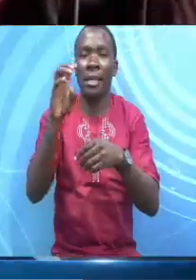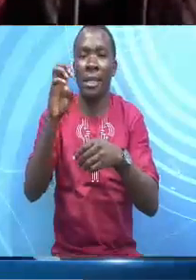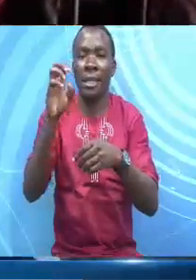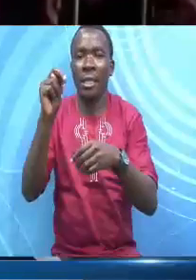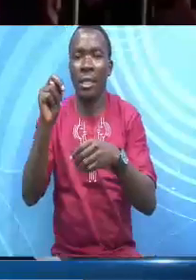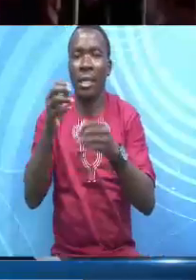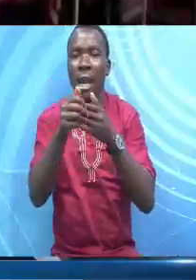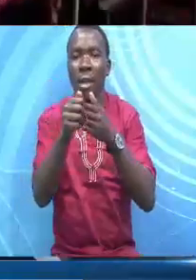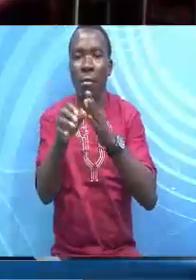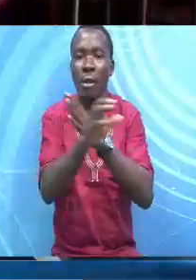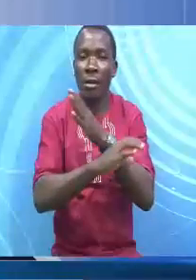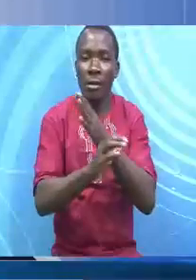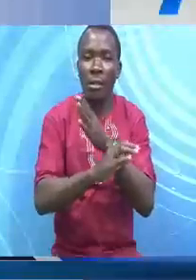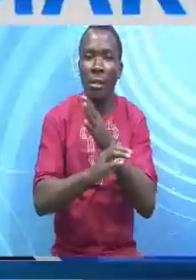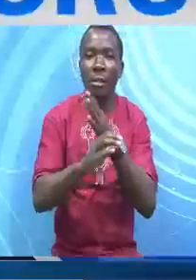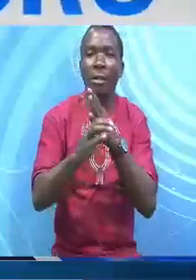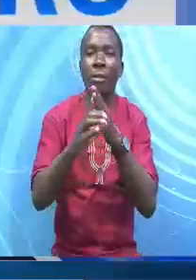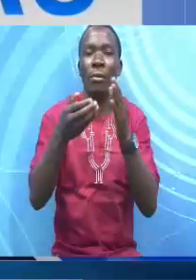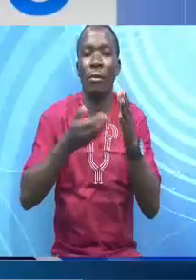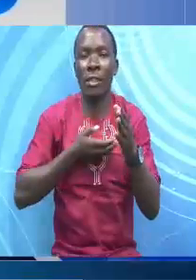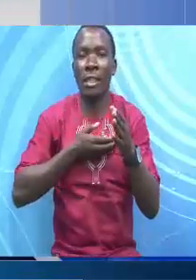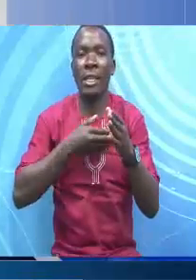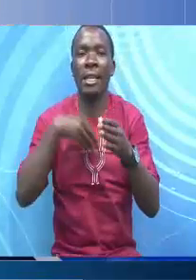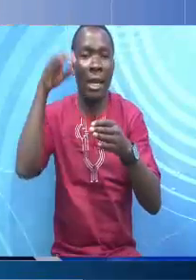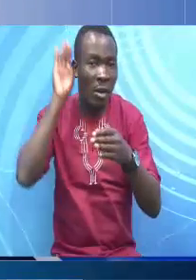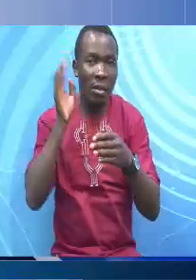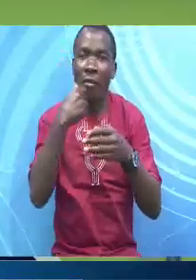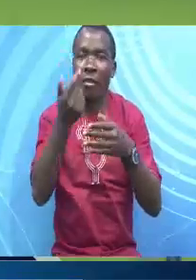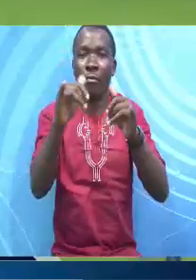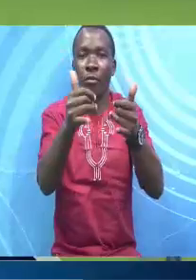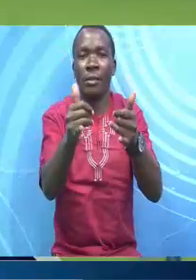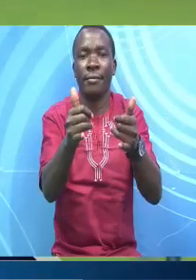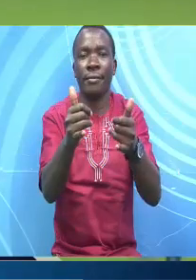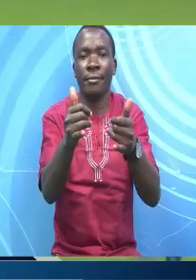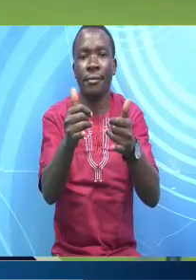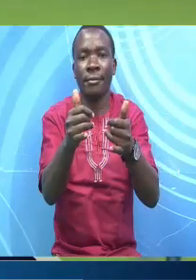amahano aheruka kubera Capitole. Dufite n'amakuru avugwa muri sport.